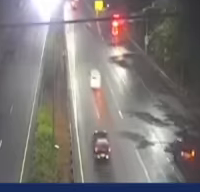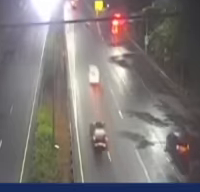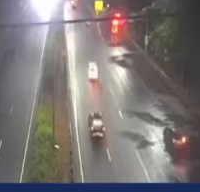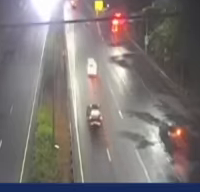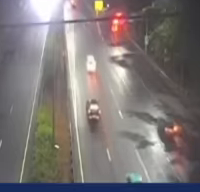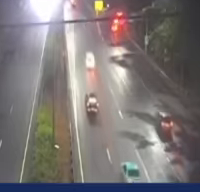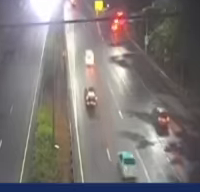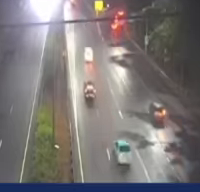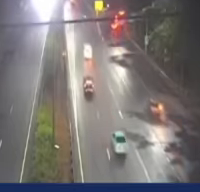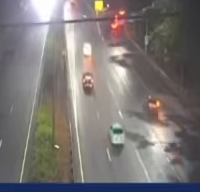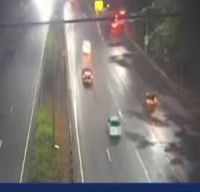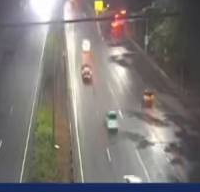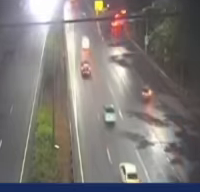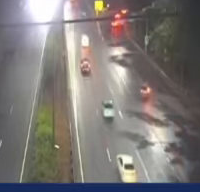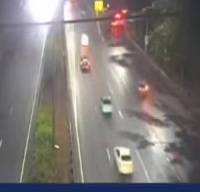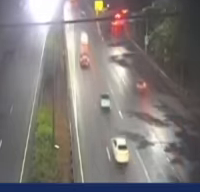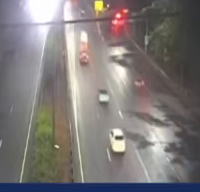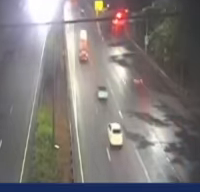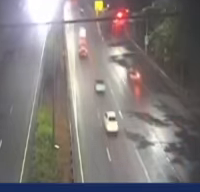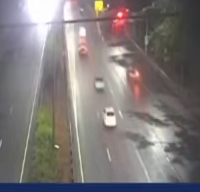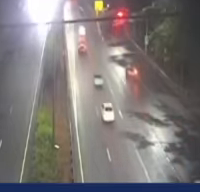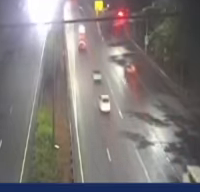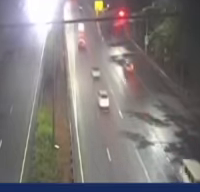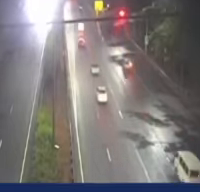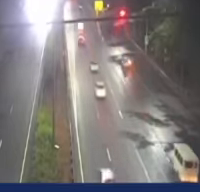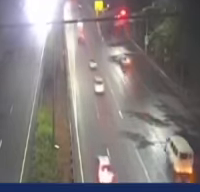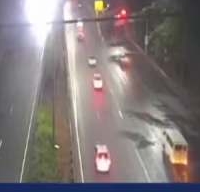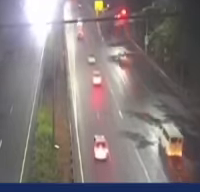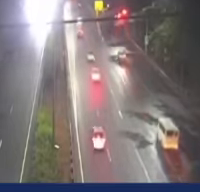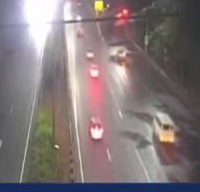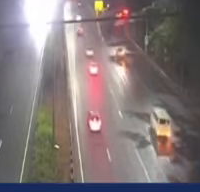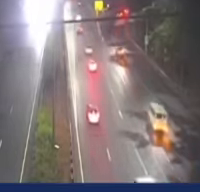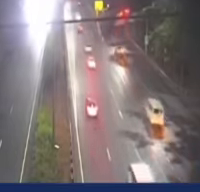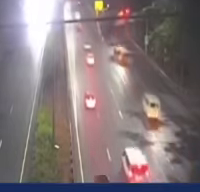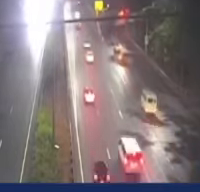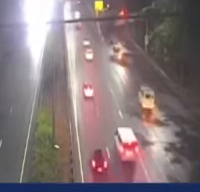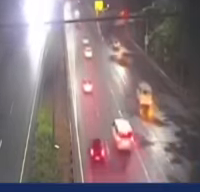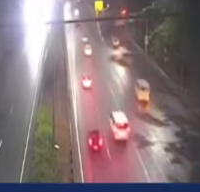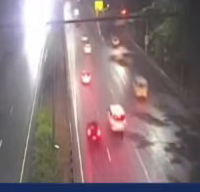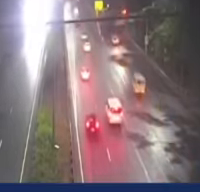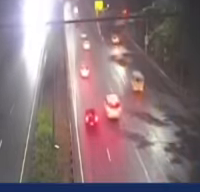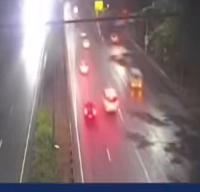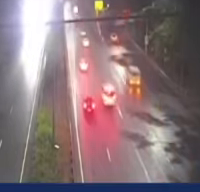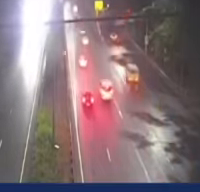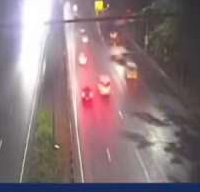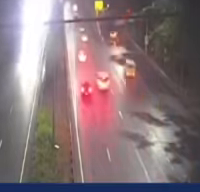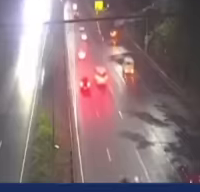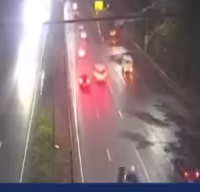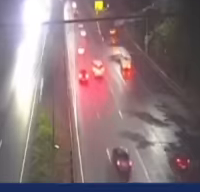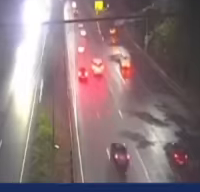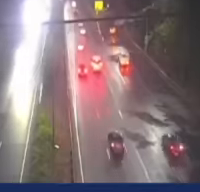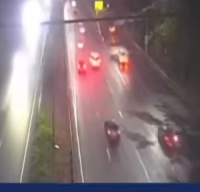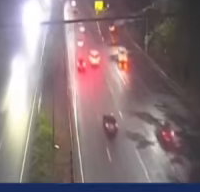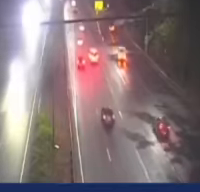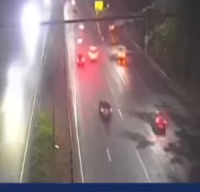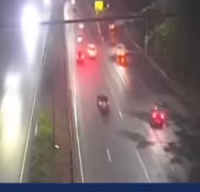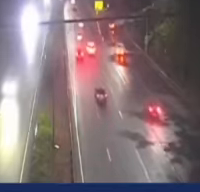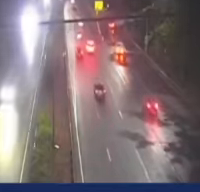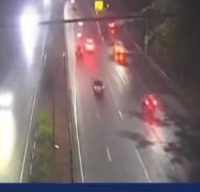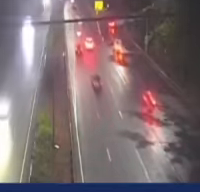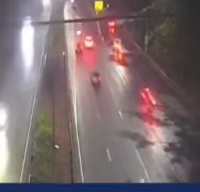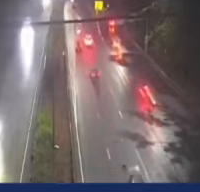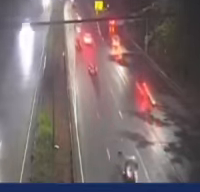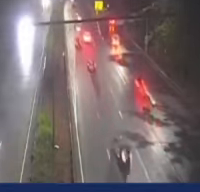sa Karuhatan Toll Plaza sa Valenzuela City, gayon din po sa Mekawayan Interchange. Samantala, sa Mindanao Toll